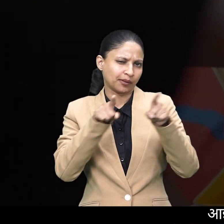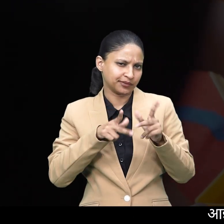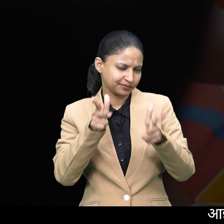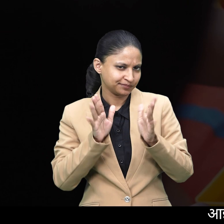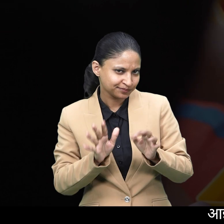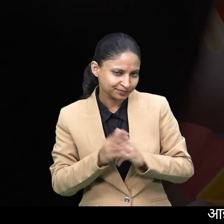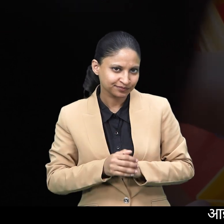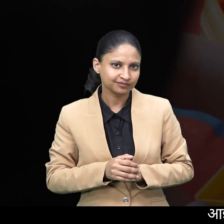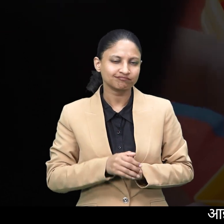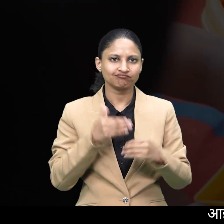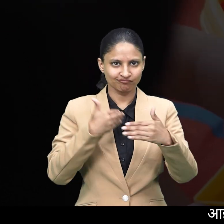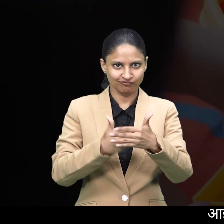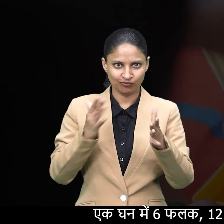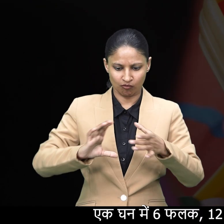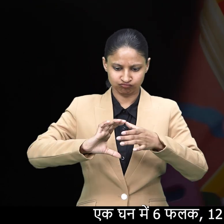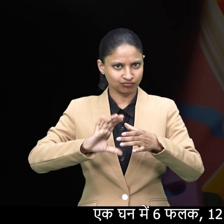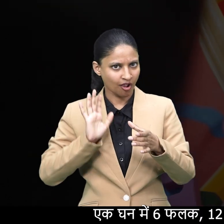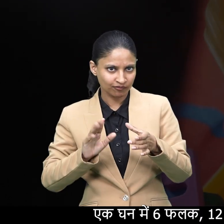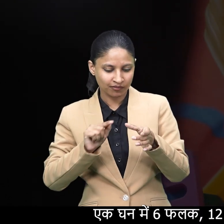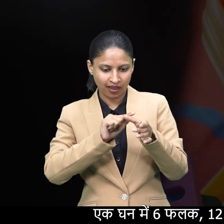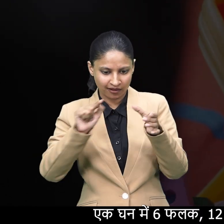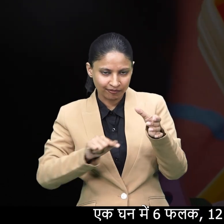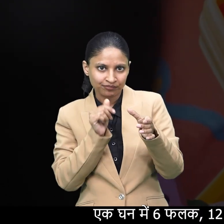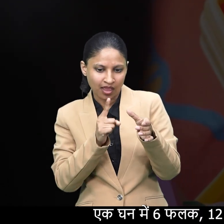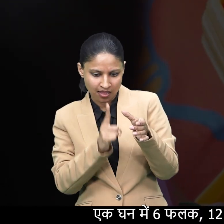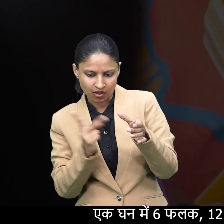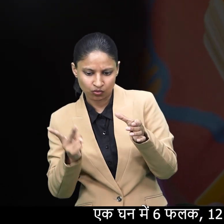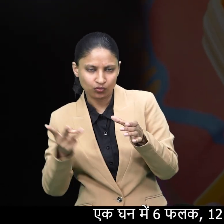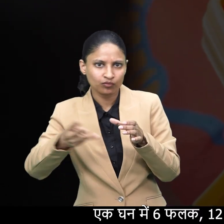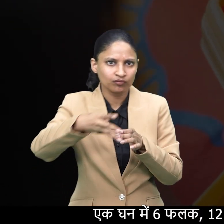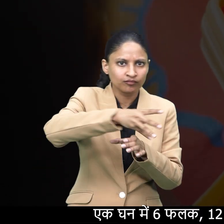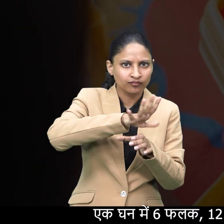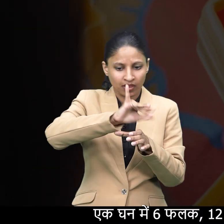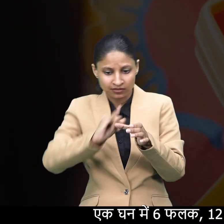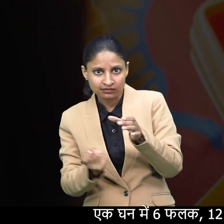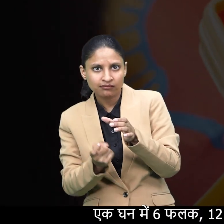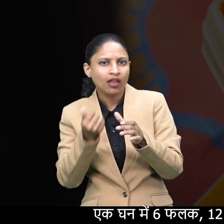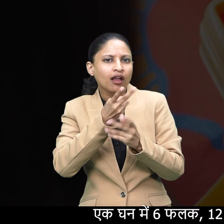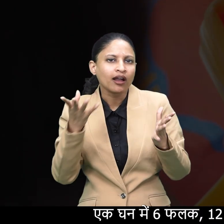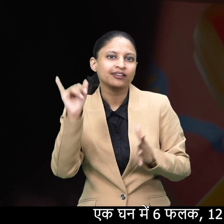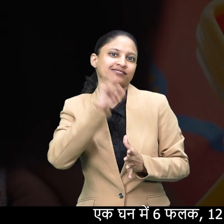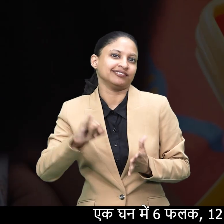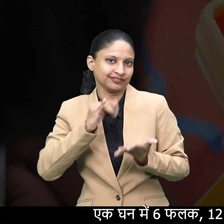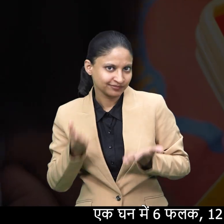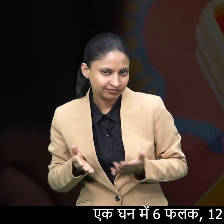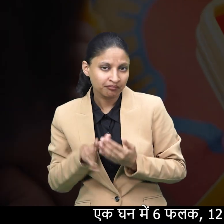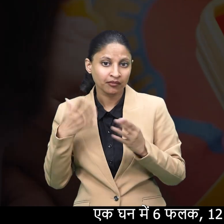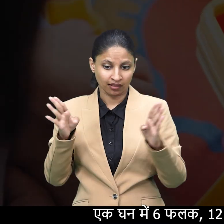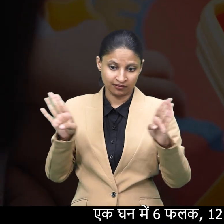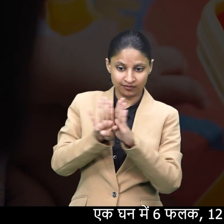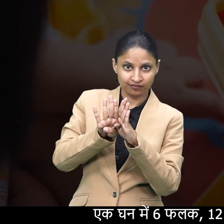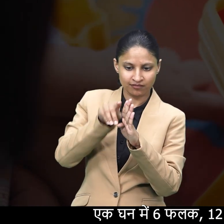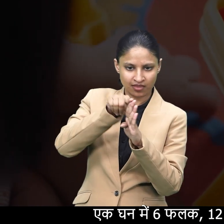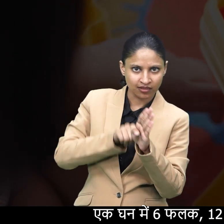आइए कुछ उदाहरण देखें। एक घन में 6 फलक, 12 किनारे और 8 कोने होते हैं, जैसे एक पासा।